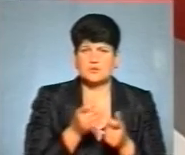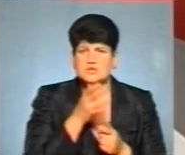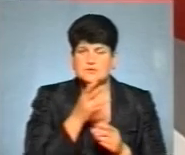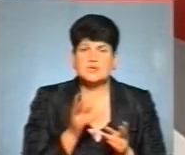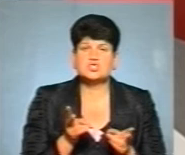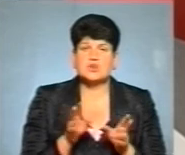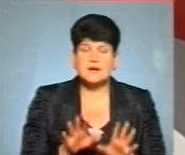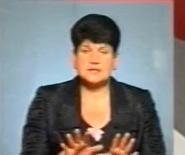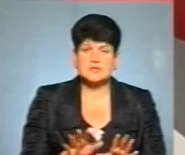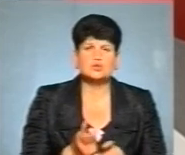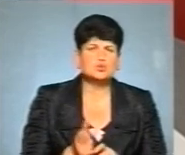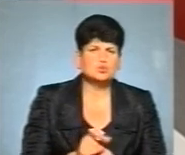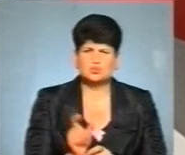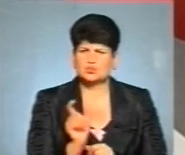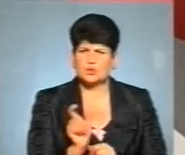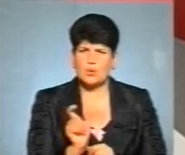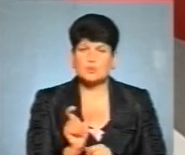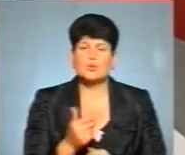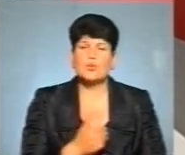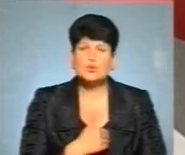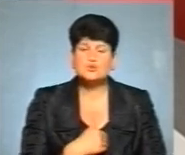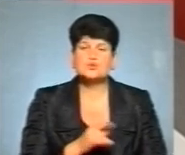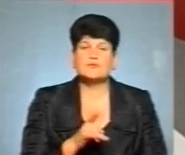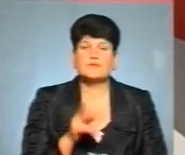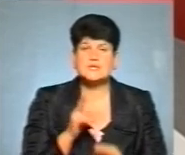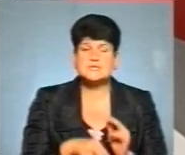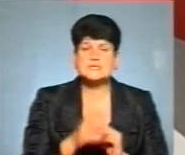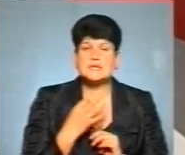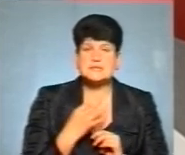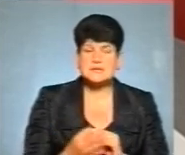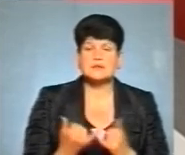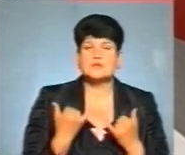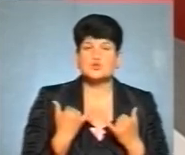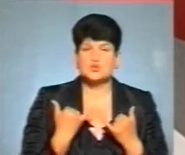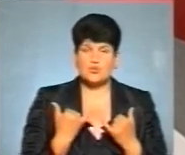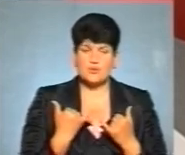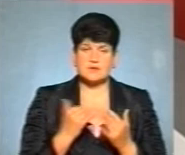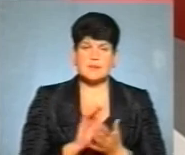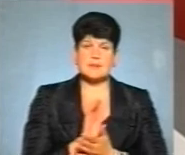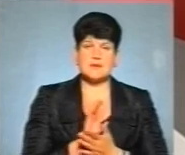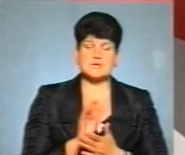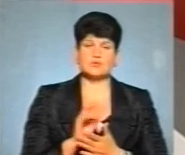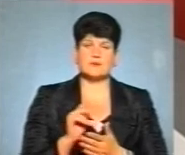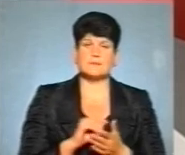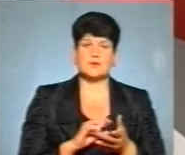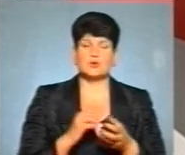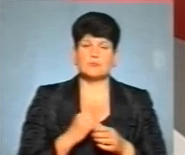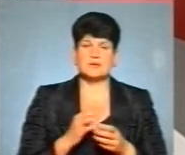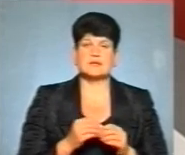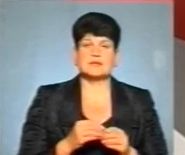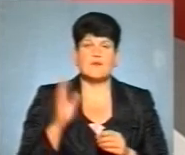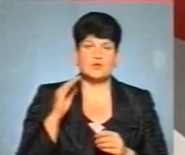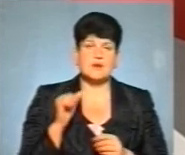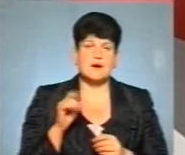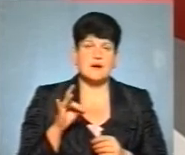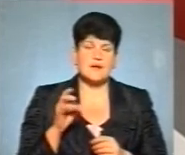в нас залишається. Дуже-дуже коротко, хоча б ви на кінець сказали. Все-таки сьогодні під час прес-конференції ви були, по-перше, проводили її на водній арені,